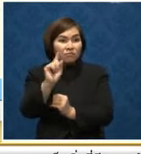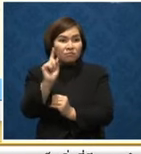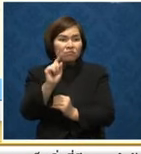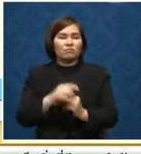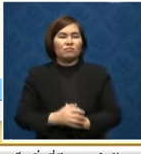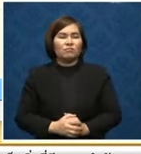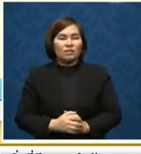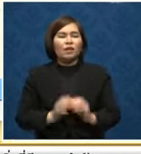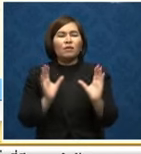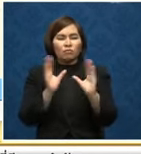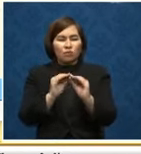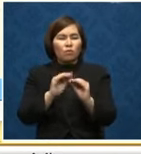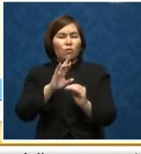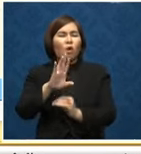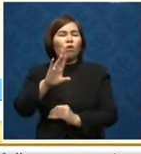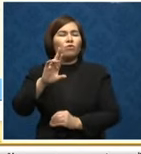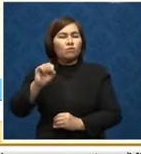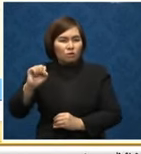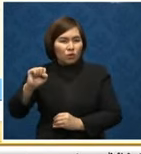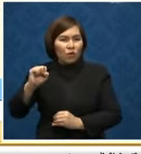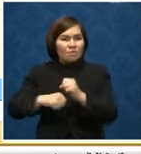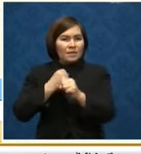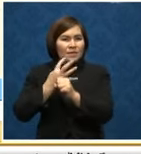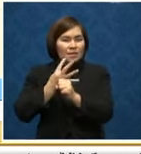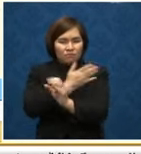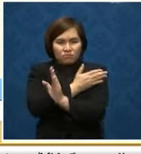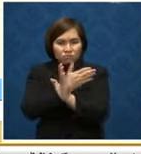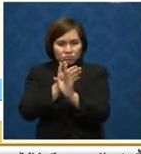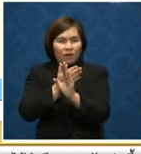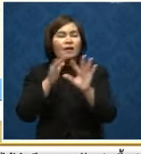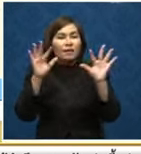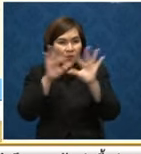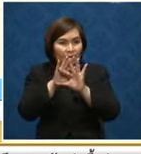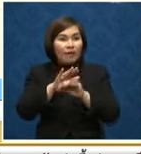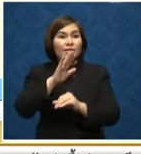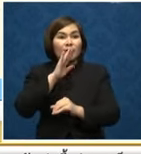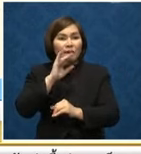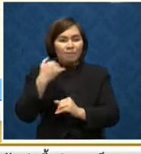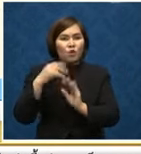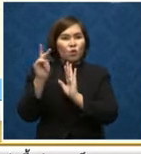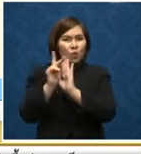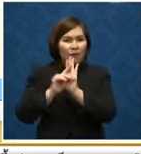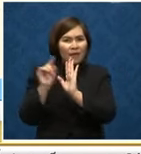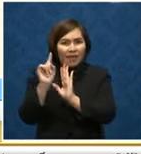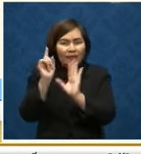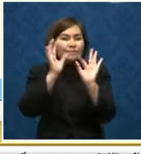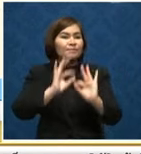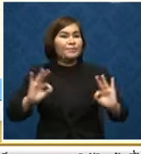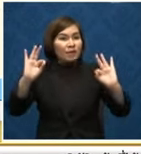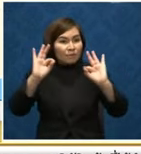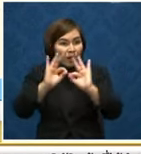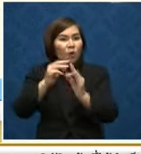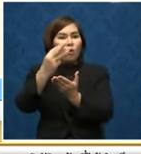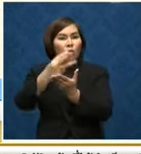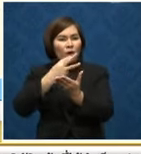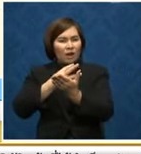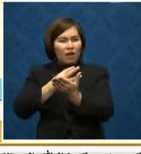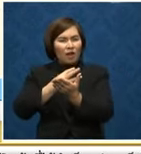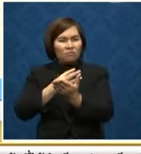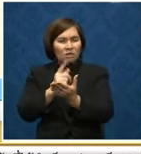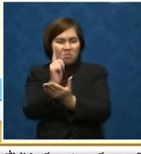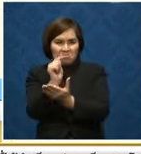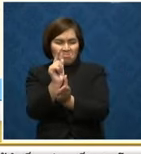ในการประชุมสภาผู้แทนราษฎรใน4ปีที่ผ่านมานั่นก็คือเมื่อมีกฎหมายที่สำคัญเมื่อมีวาระหมุดหมายที่เร